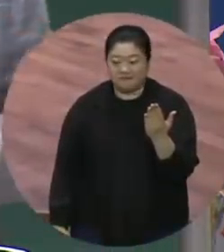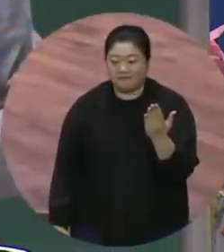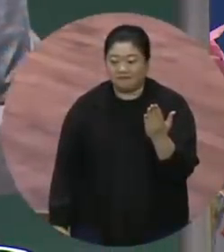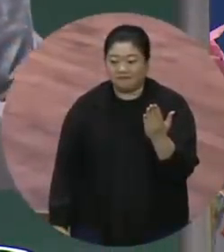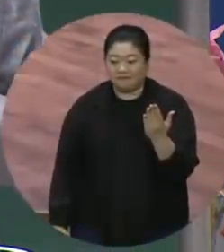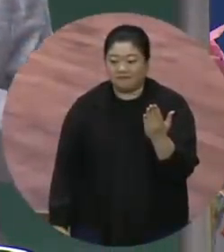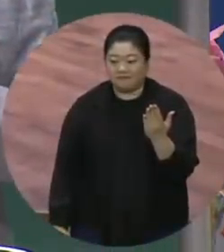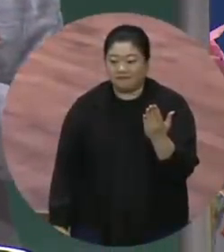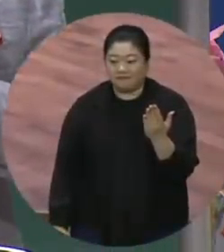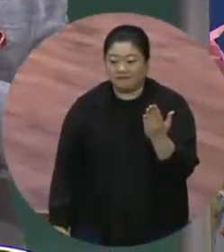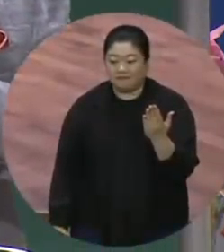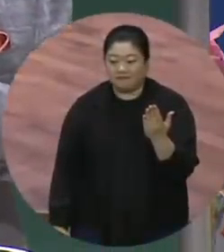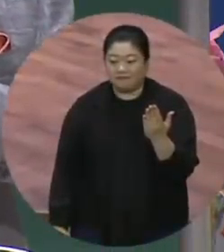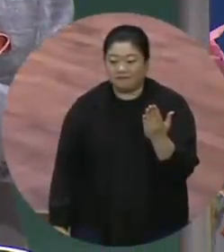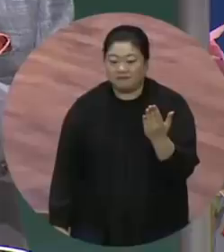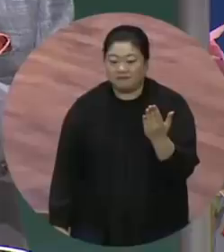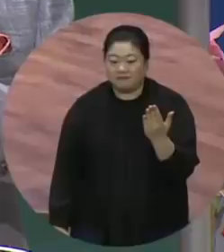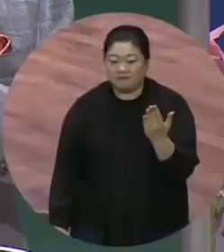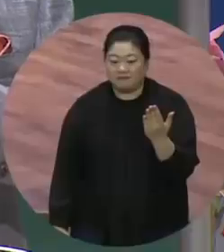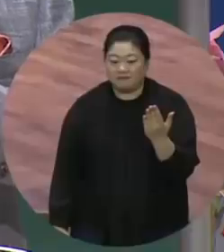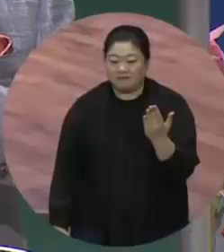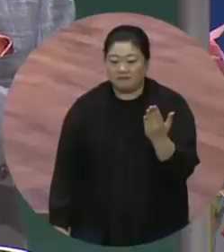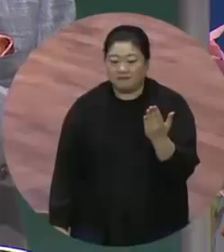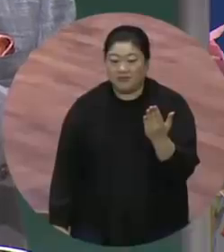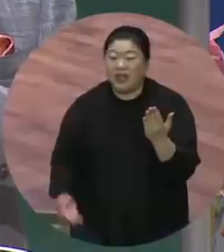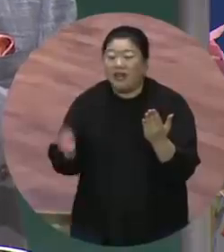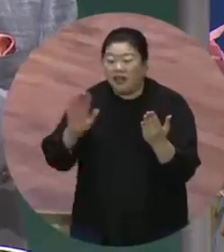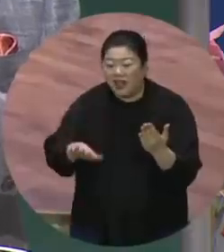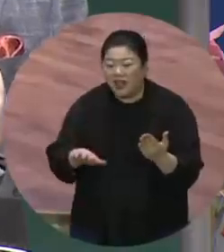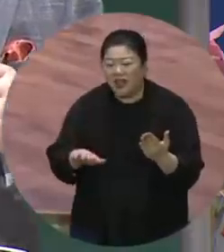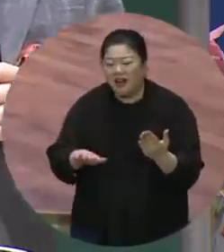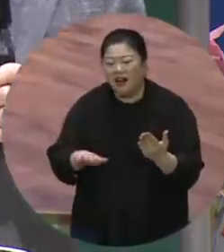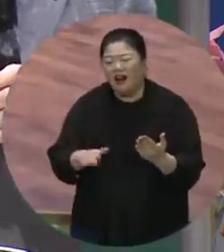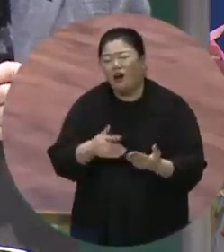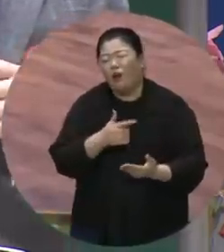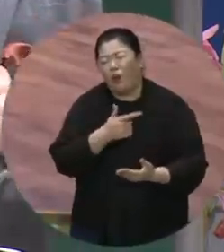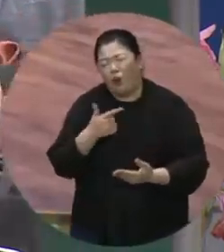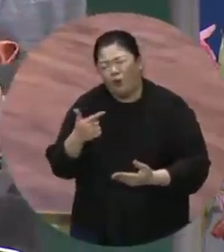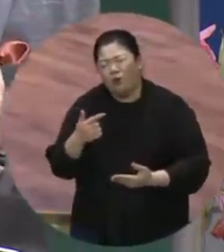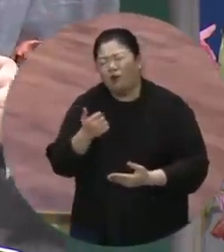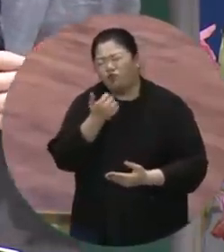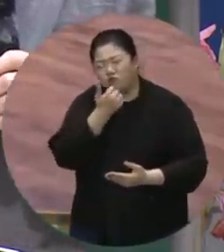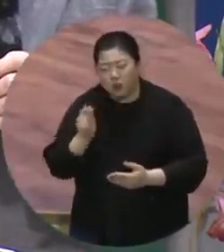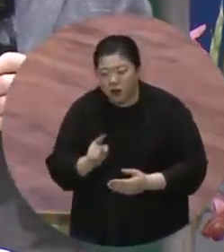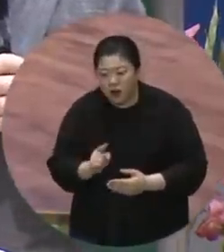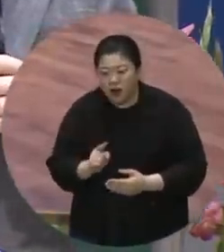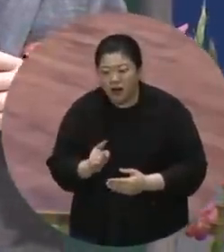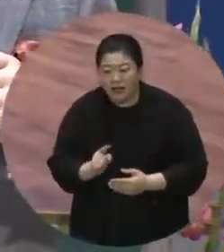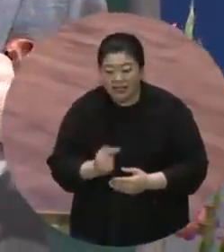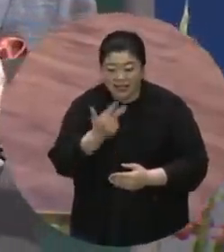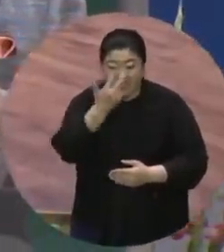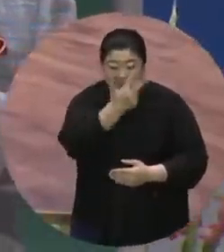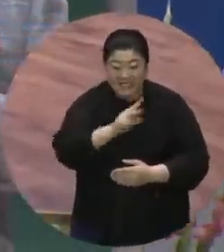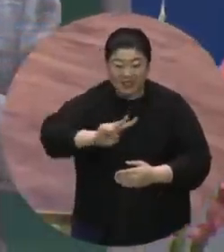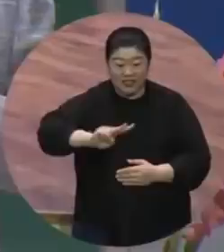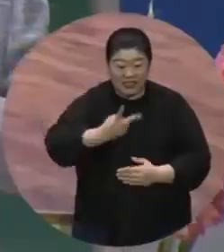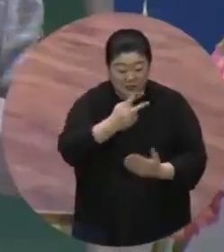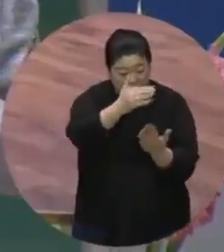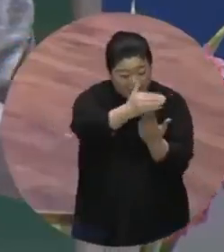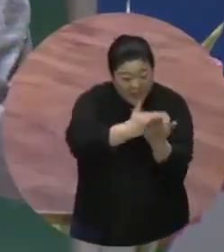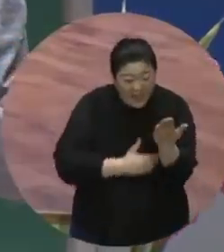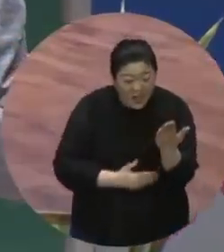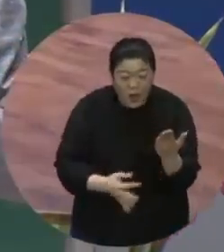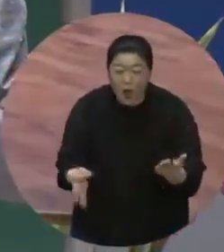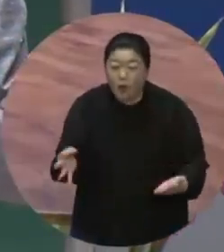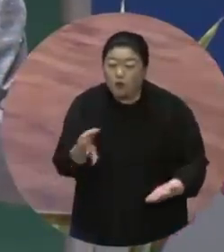한 사람도 우리나라 우리 교회는 부자가 없어요. 소위 말해서 부자 이런 게 있잖아요. 부자 돈 좀 있는 사람